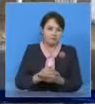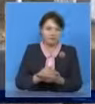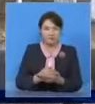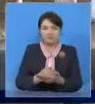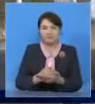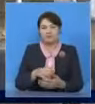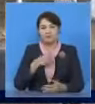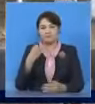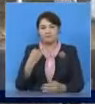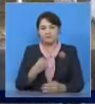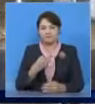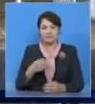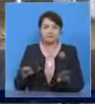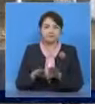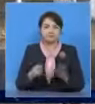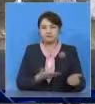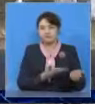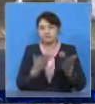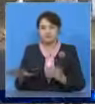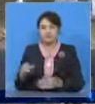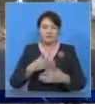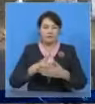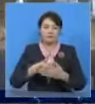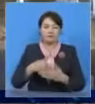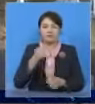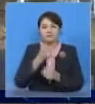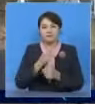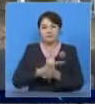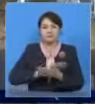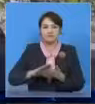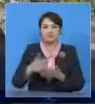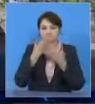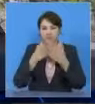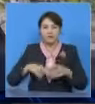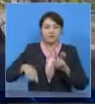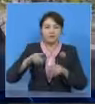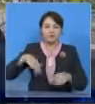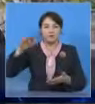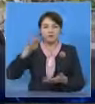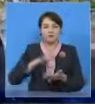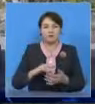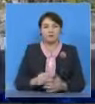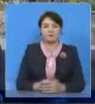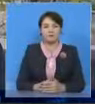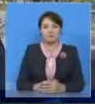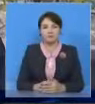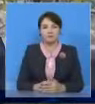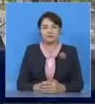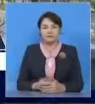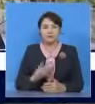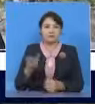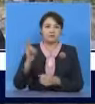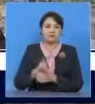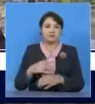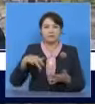И также призываю всех проявить активность и сделать чище наш любимый город. Халалах, семпельки, шахбжатармаз. Мы вышли